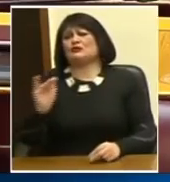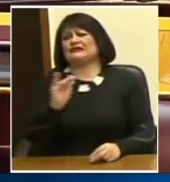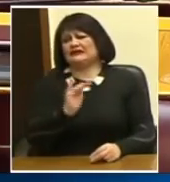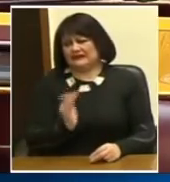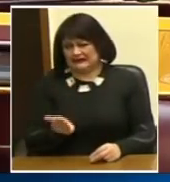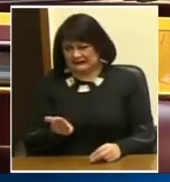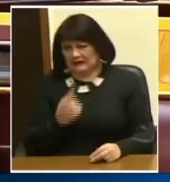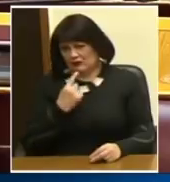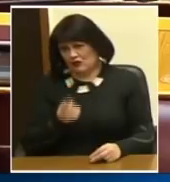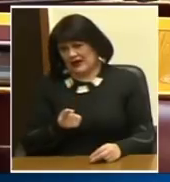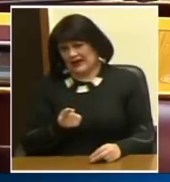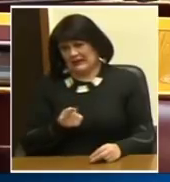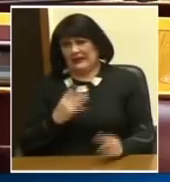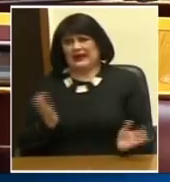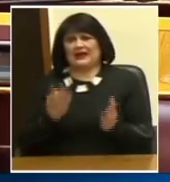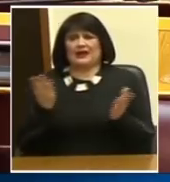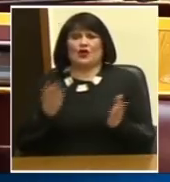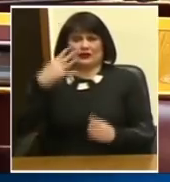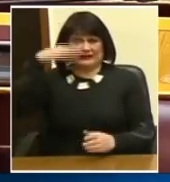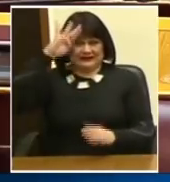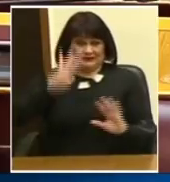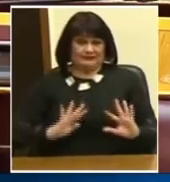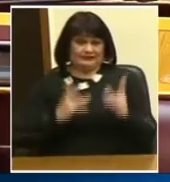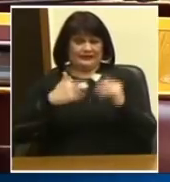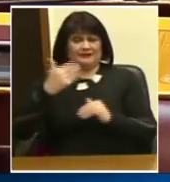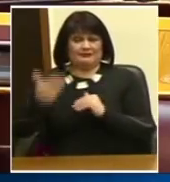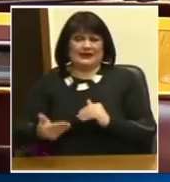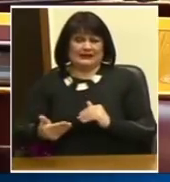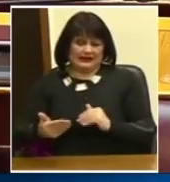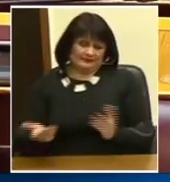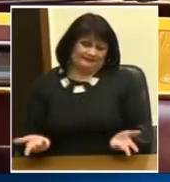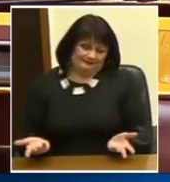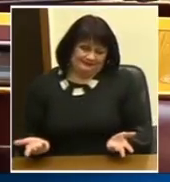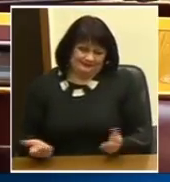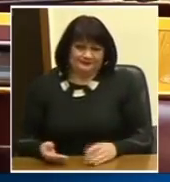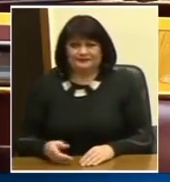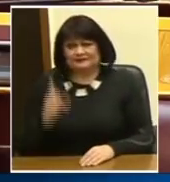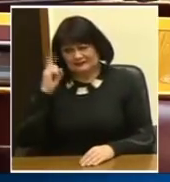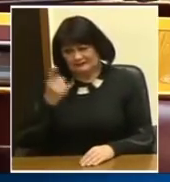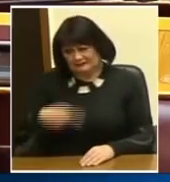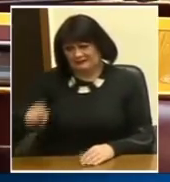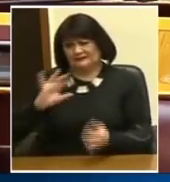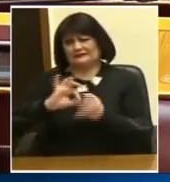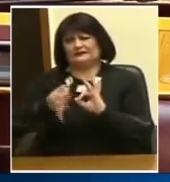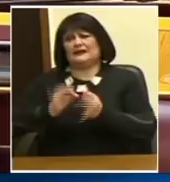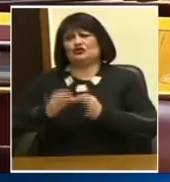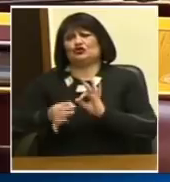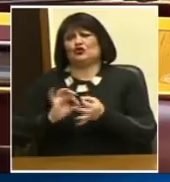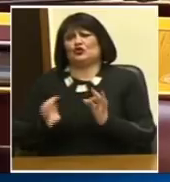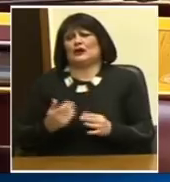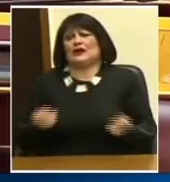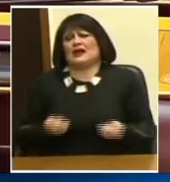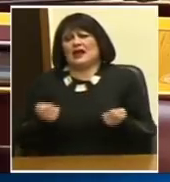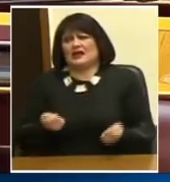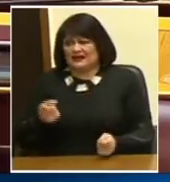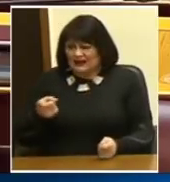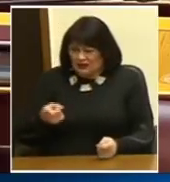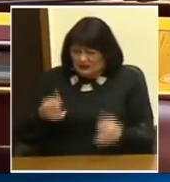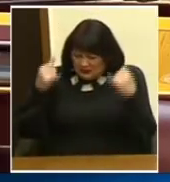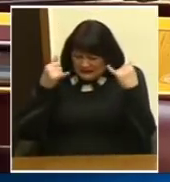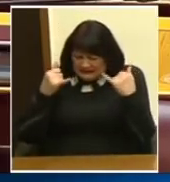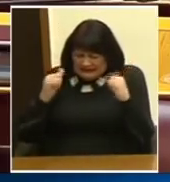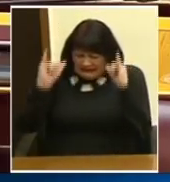το δήθεν βασιλικό πραξικόπημα. Αυτά είναι γνωστά ιστορικά γεγονότα και αποτελεί απίθμενο θράσος